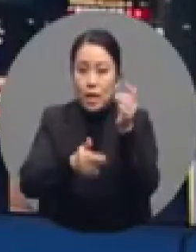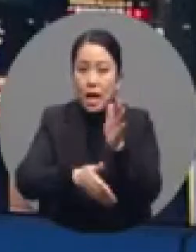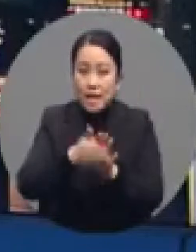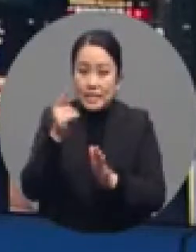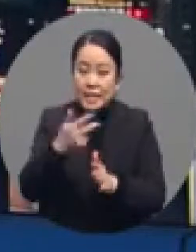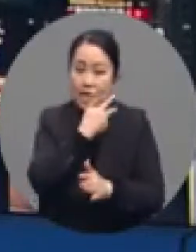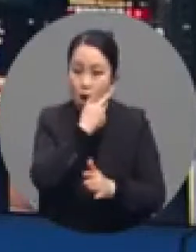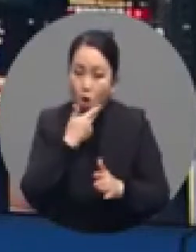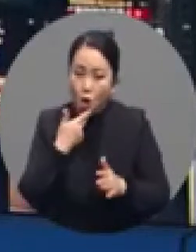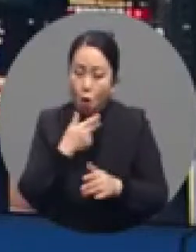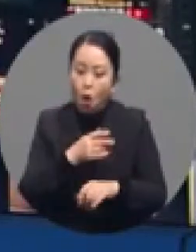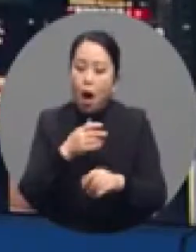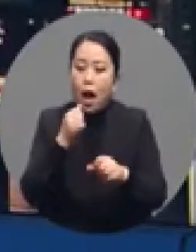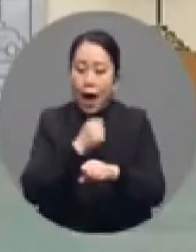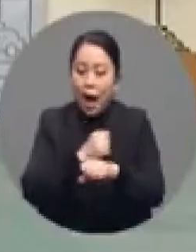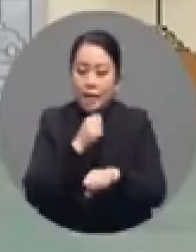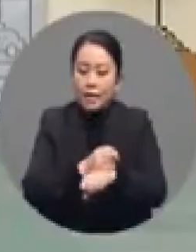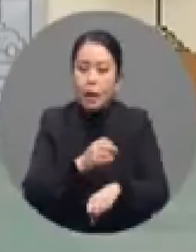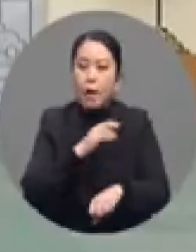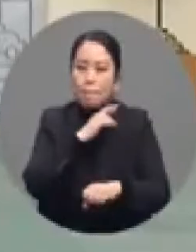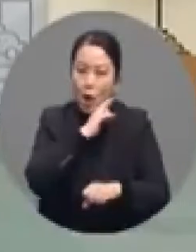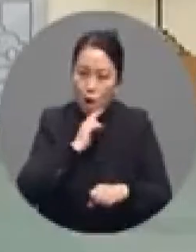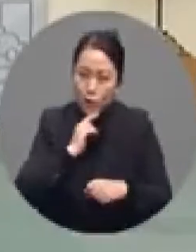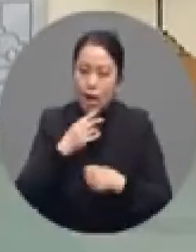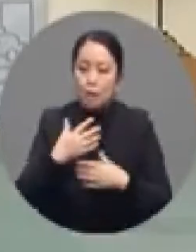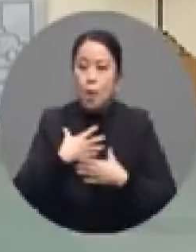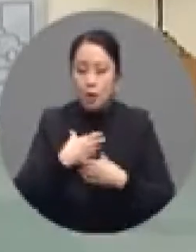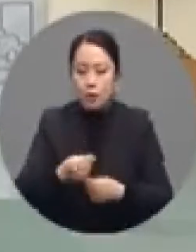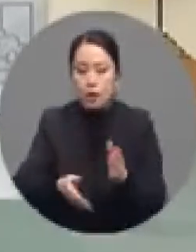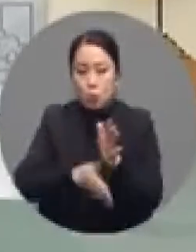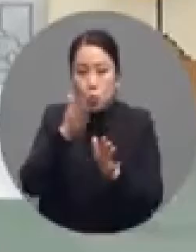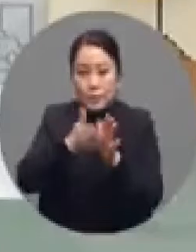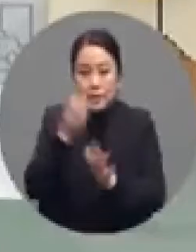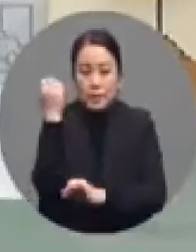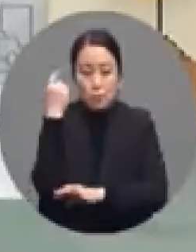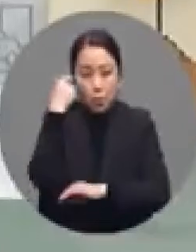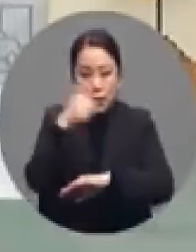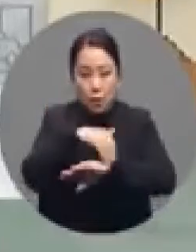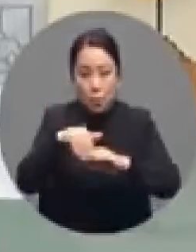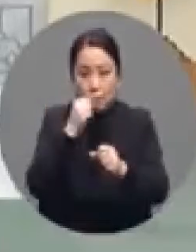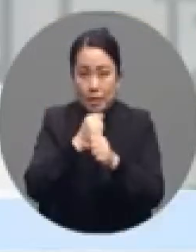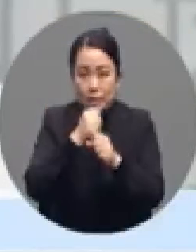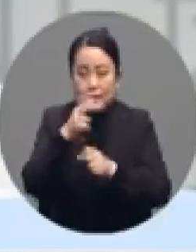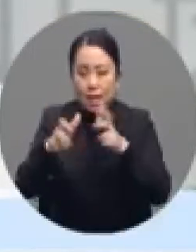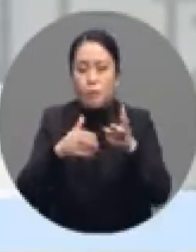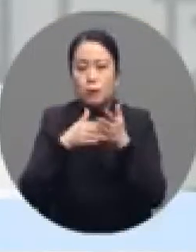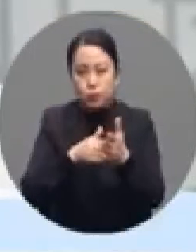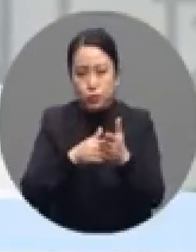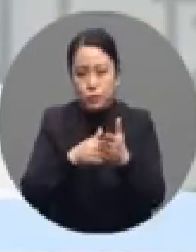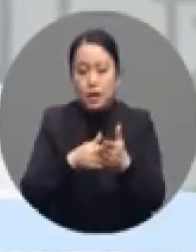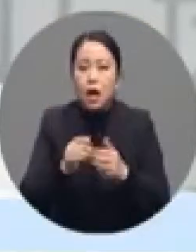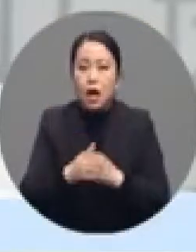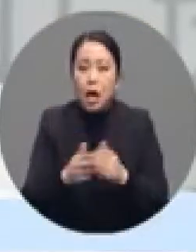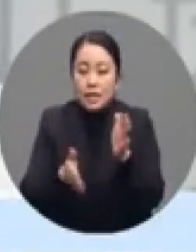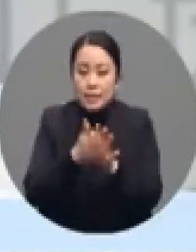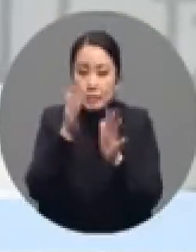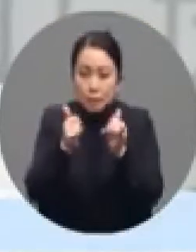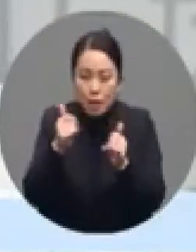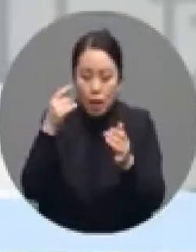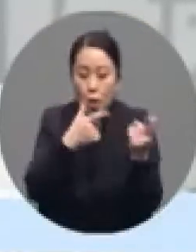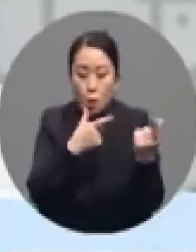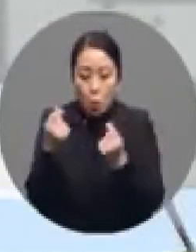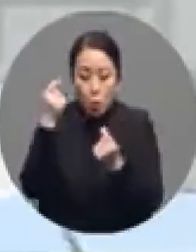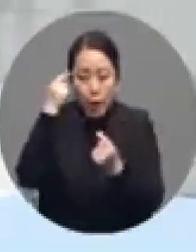부산시가 영어하기 편한 도시 기본 계획을 수립하고 사업을 본격 추진합니다. 부산시는 시민 공감대